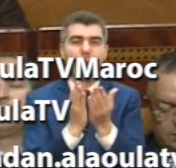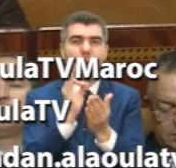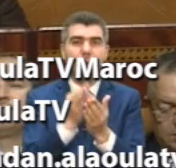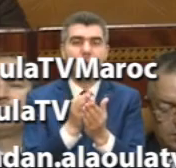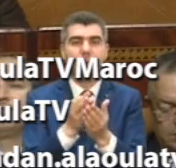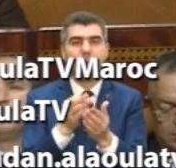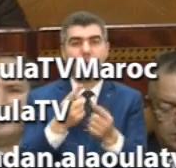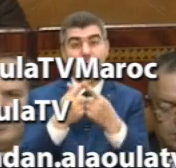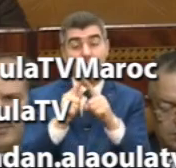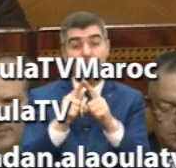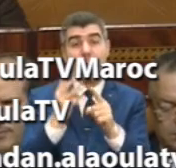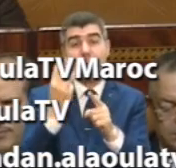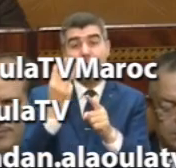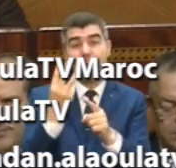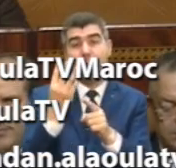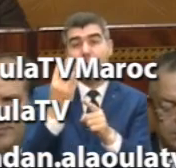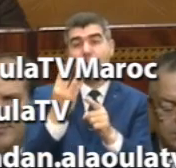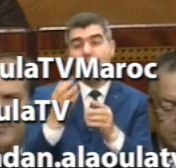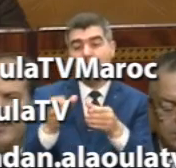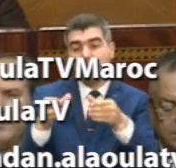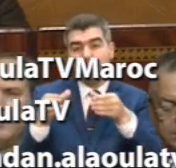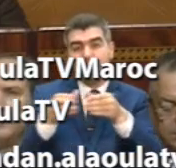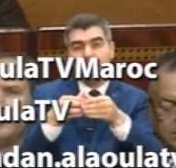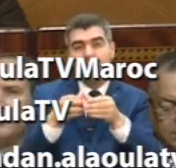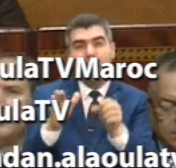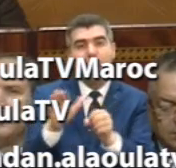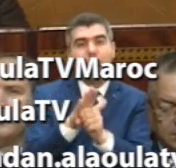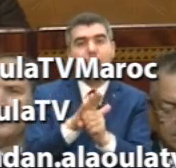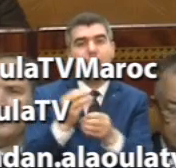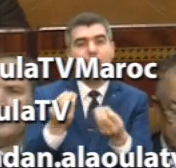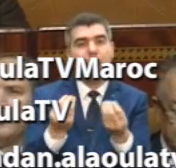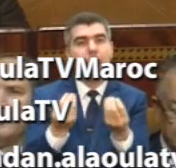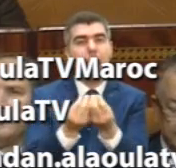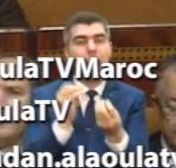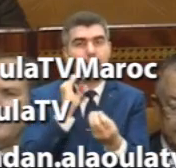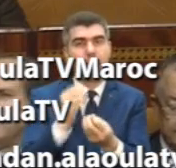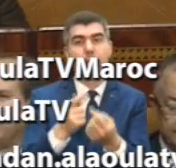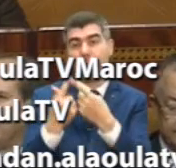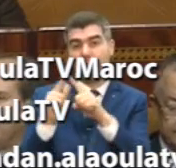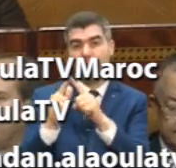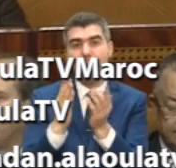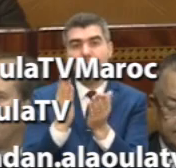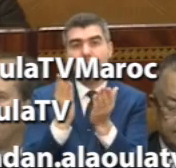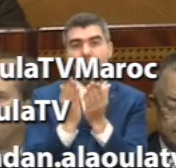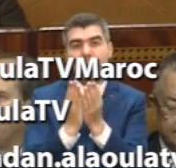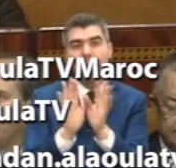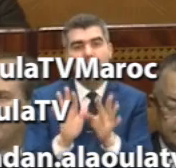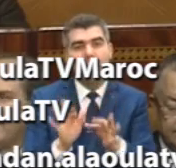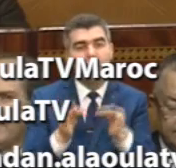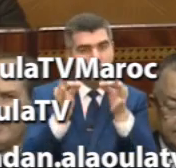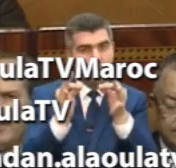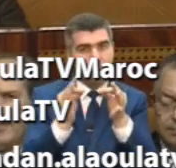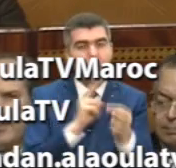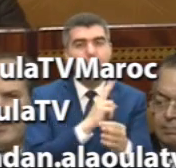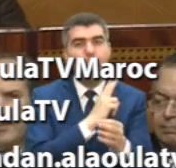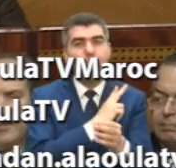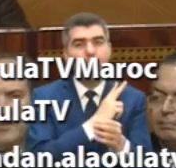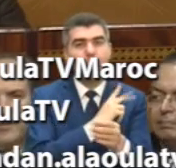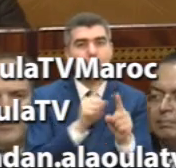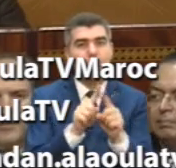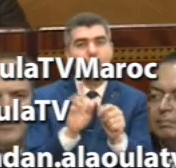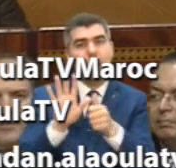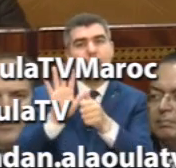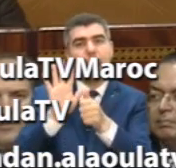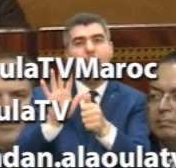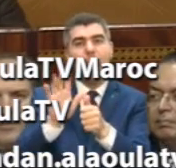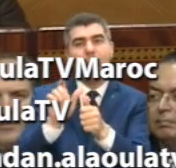يتم جمع ثلاثة مستويات في حجرة دراسية واحدة، كما أن إحدى المدارس بالإقليم أطر تربوي واحد يدرس ست